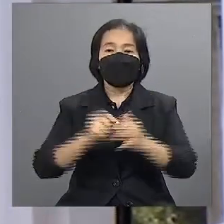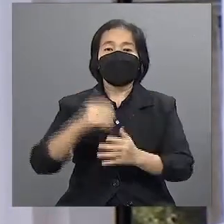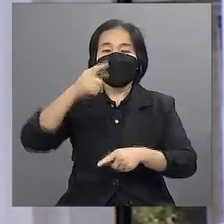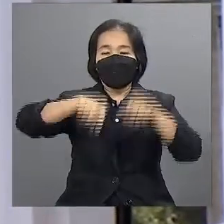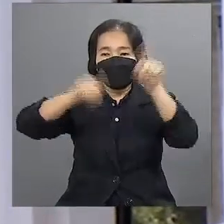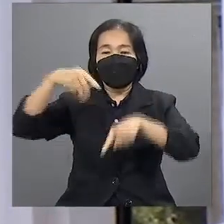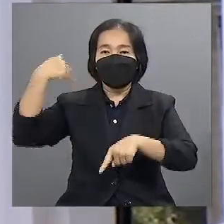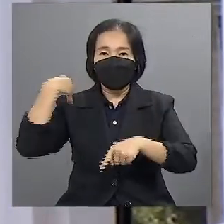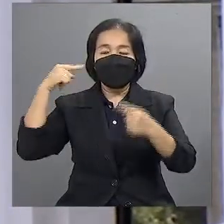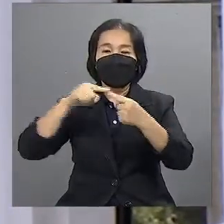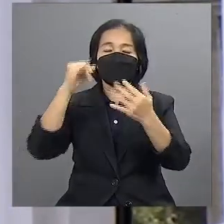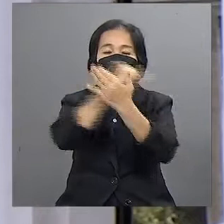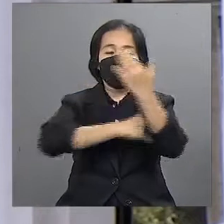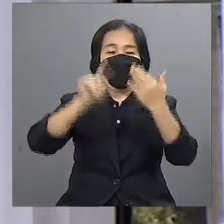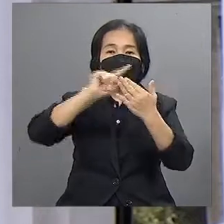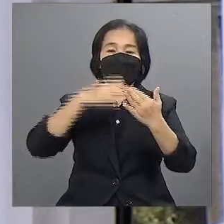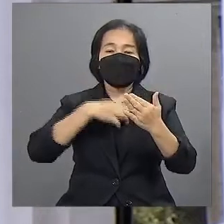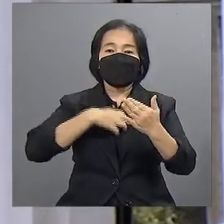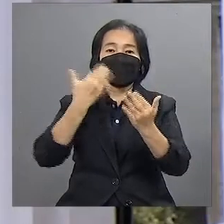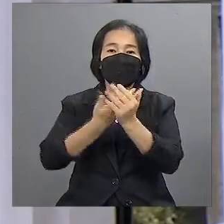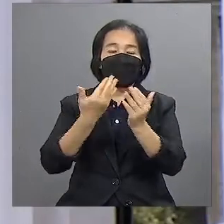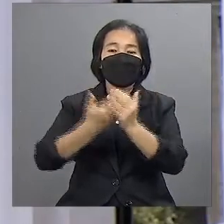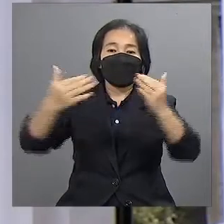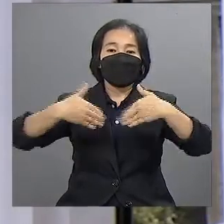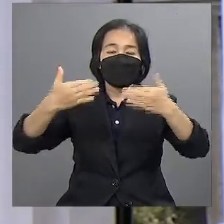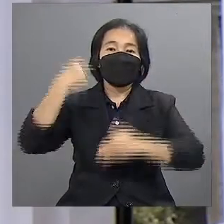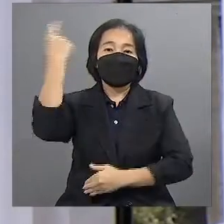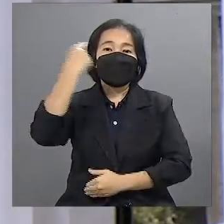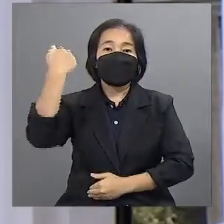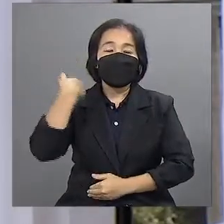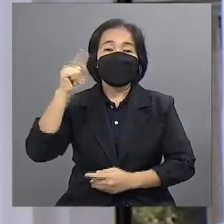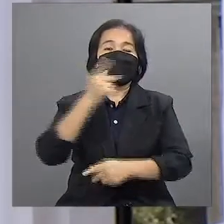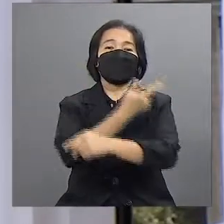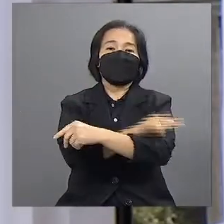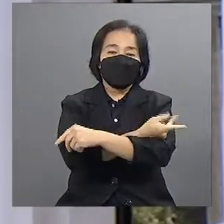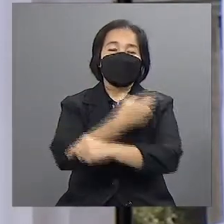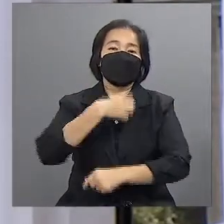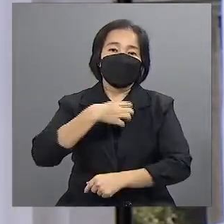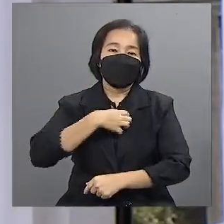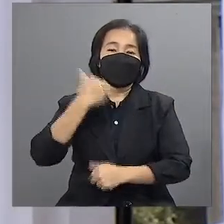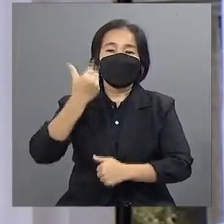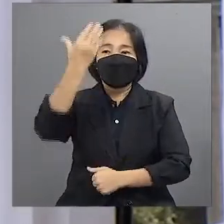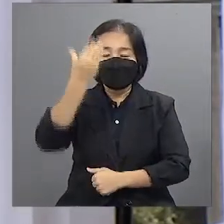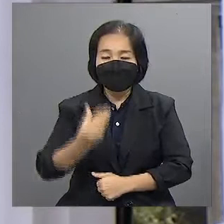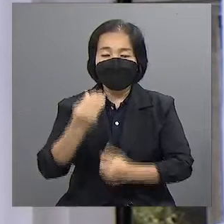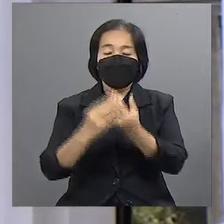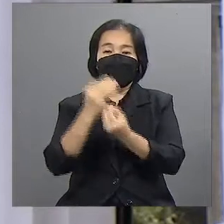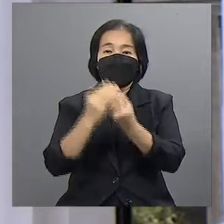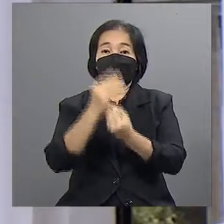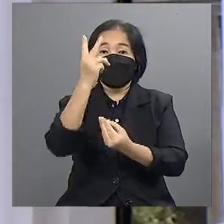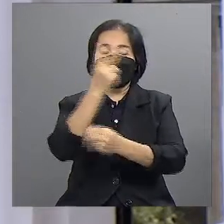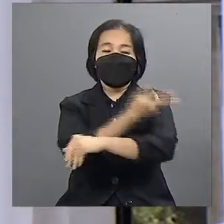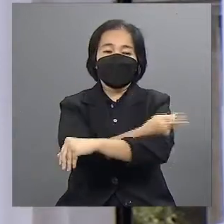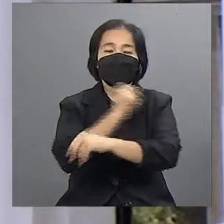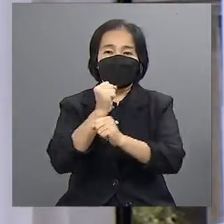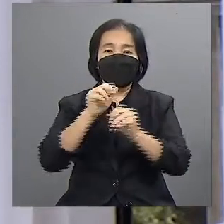เที่วเขาตั้งความหวงไ้อย่มาก1. ในั้นแน่นอนค่ะ จัหวด Phuketเหลือเวลาอีก 2 สัปดาเท่านั้นPuket เขาก็จะนำร่องทำ